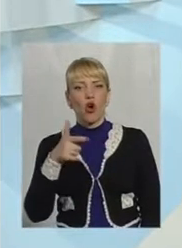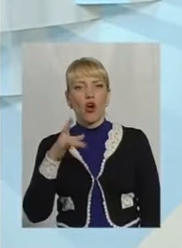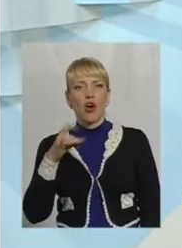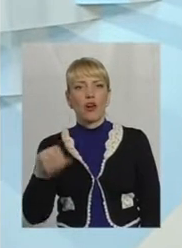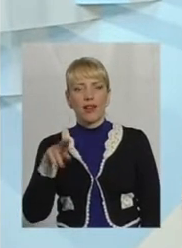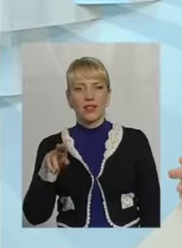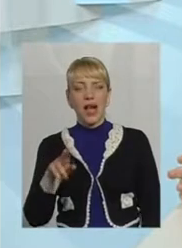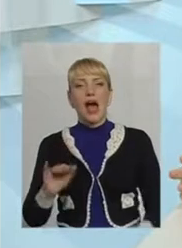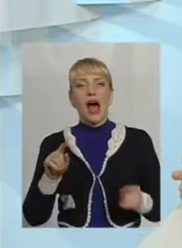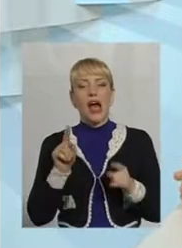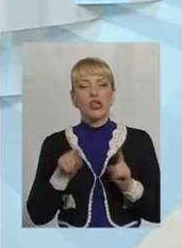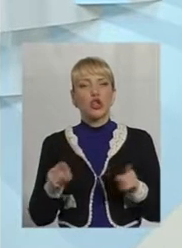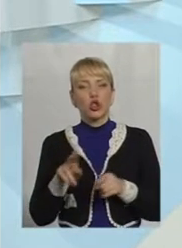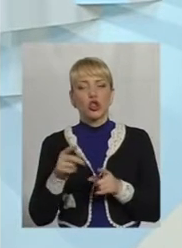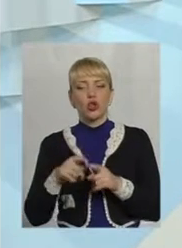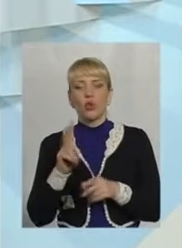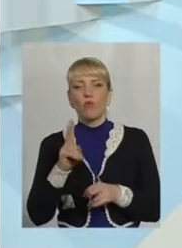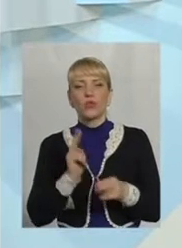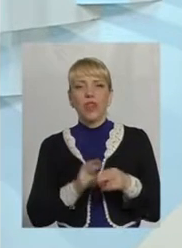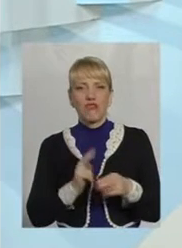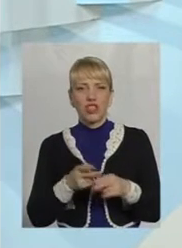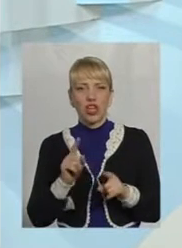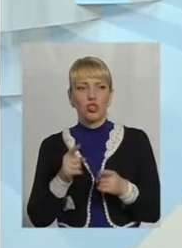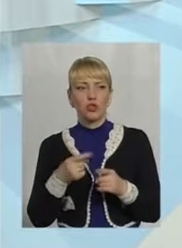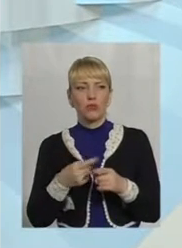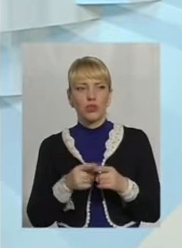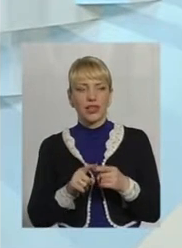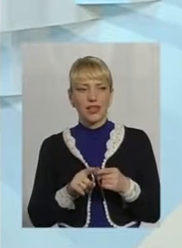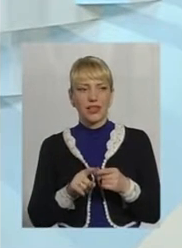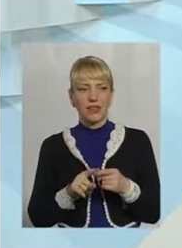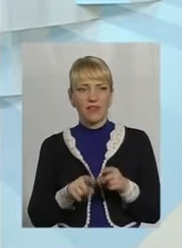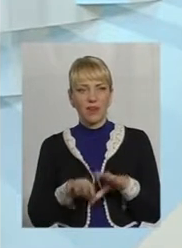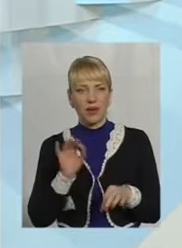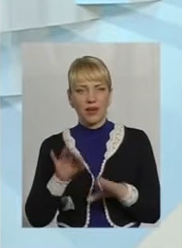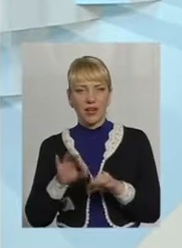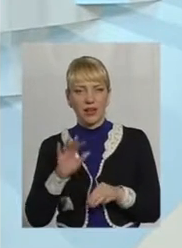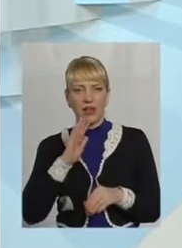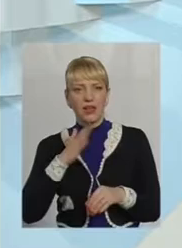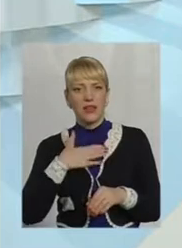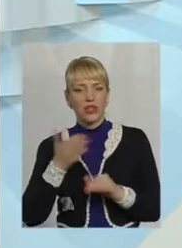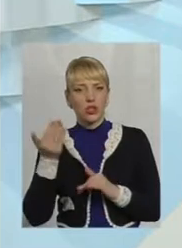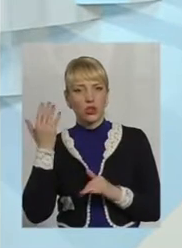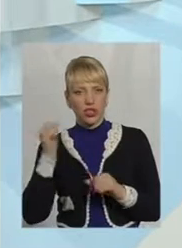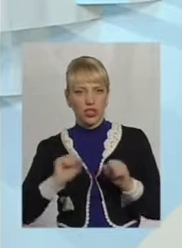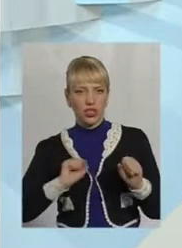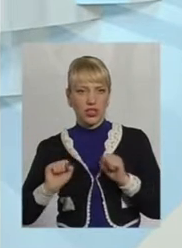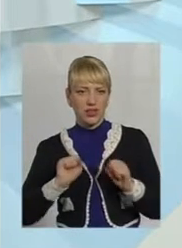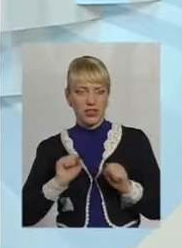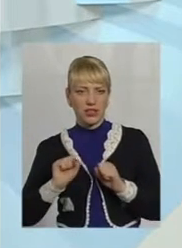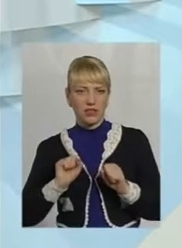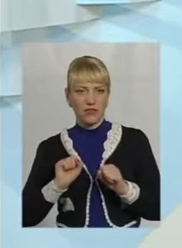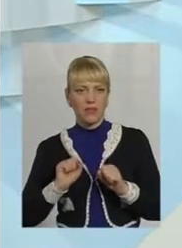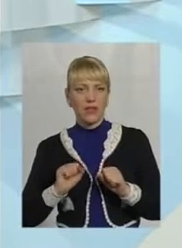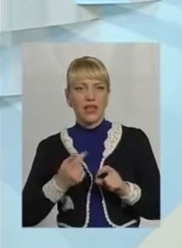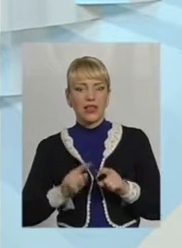того, що кому це все заважало, чому саме таку стратегію вибирали наше тодішнє керівництво, на